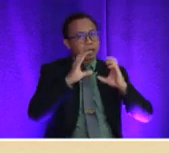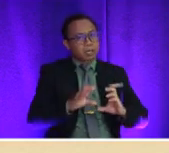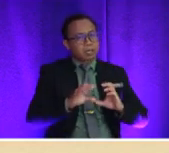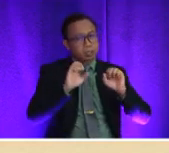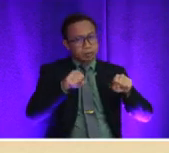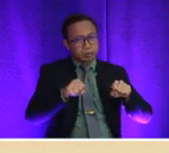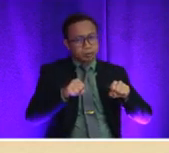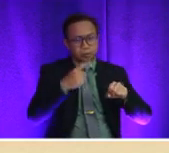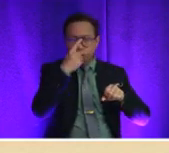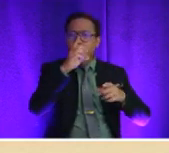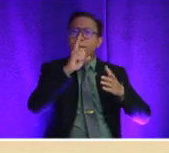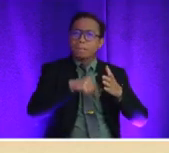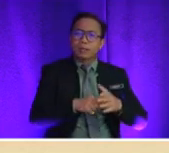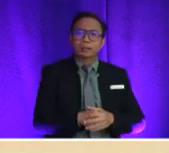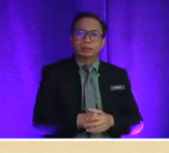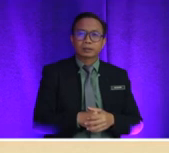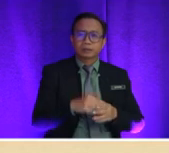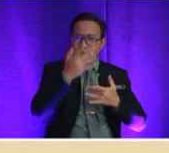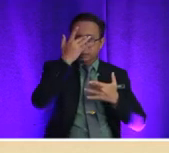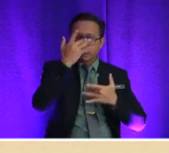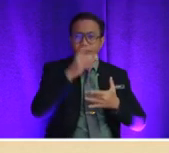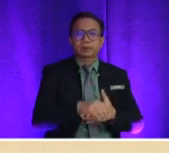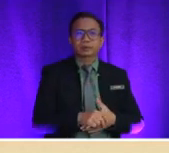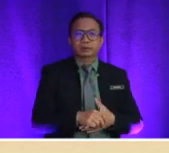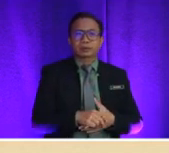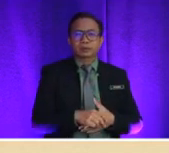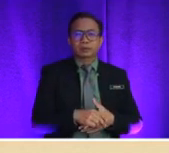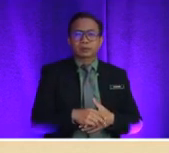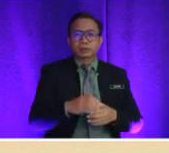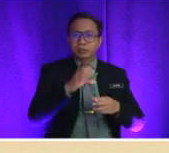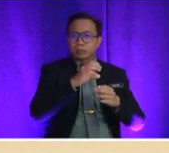oke sebab penyakit yang pertama